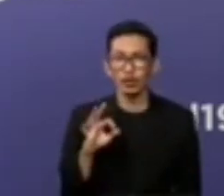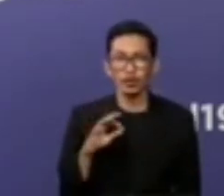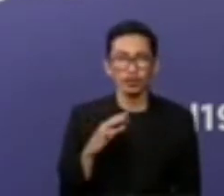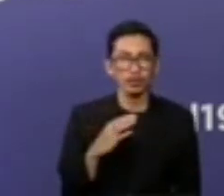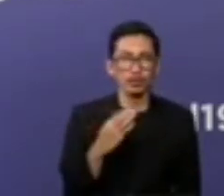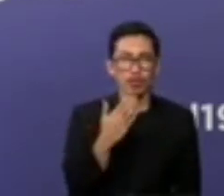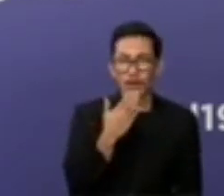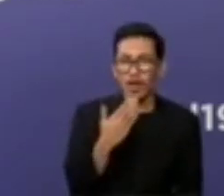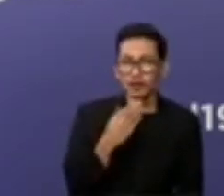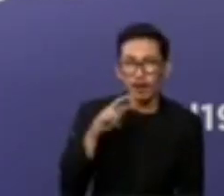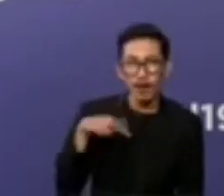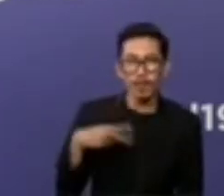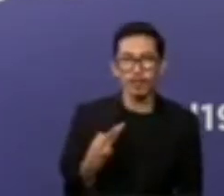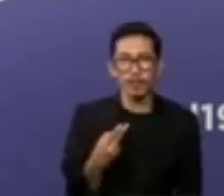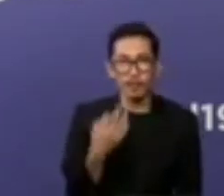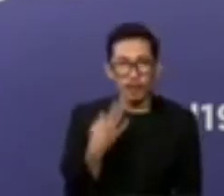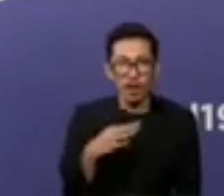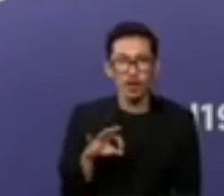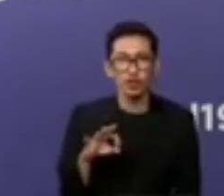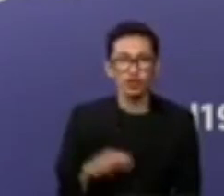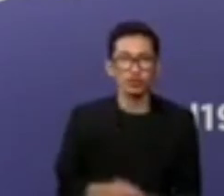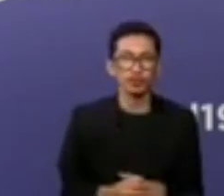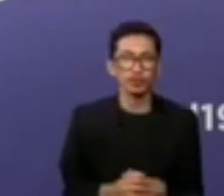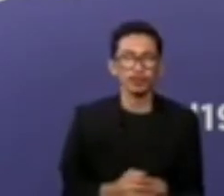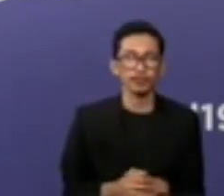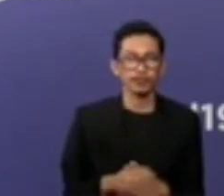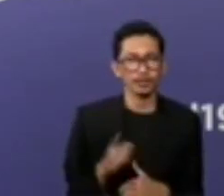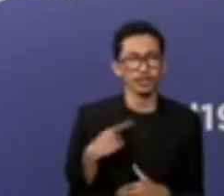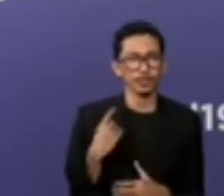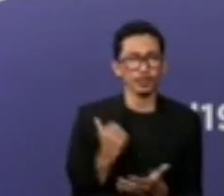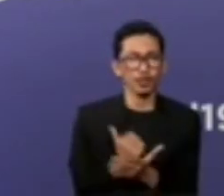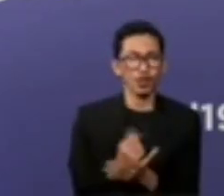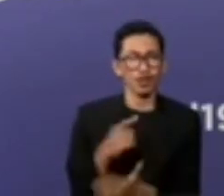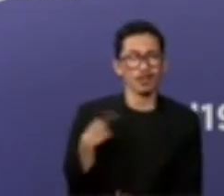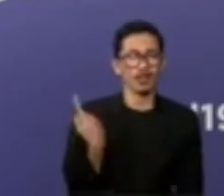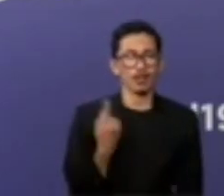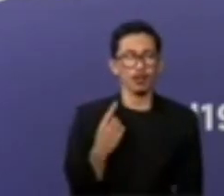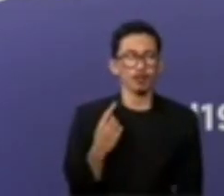dari COVID-19. Saudara-saudara,